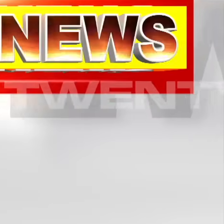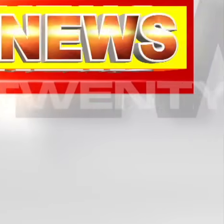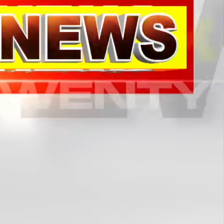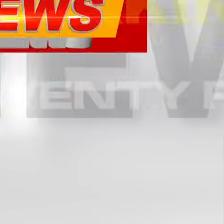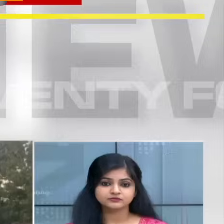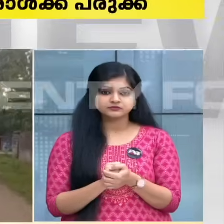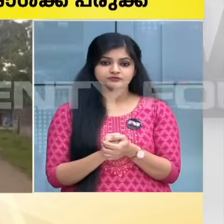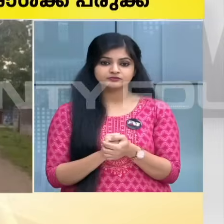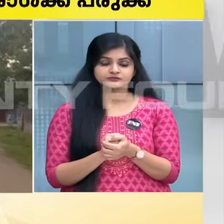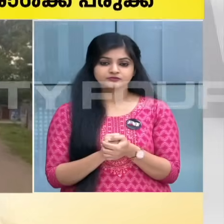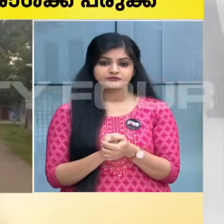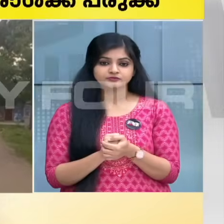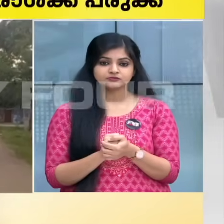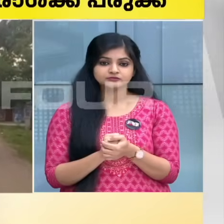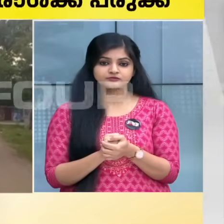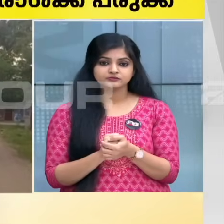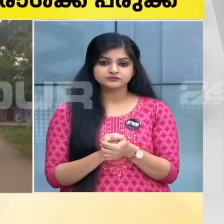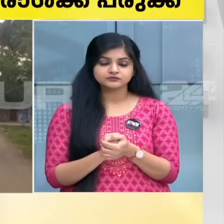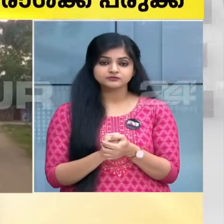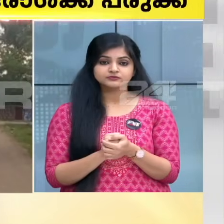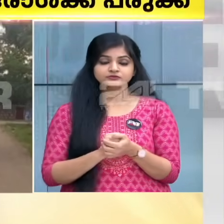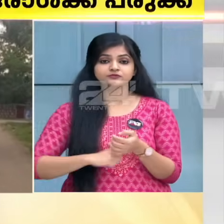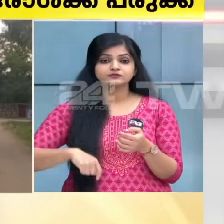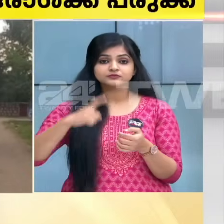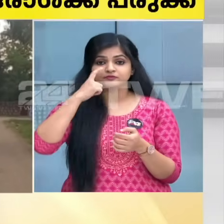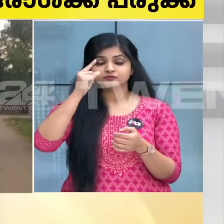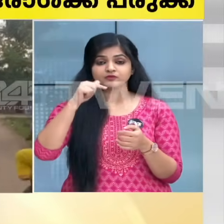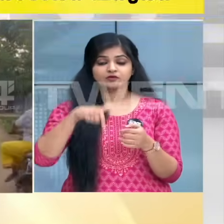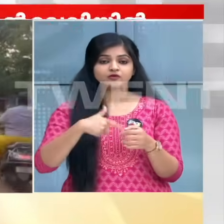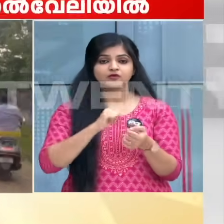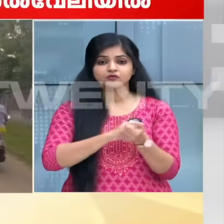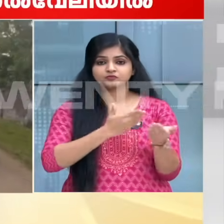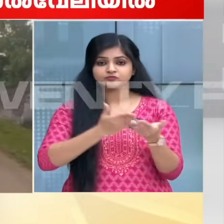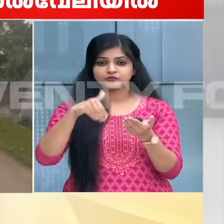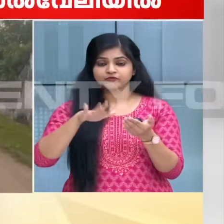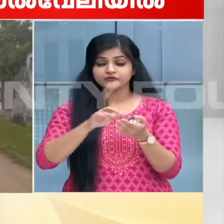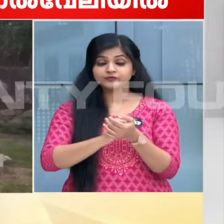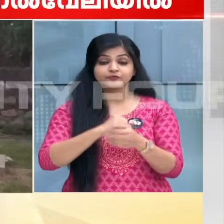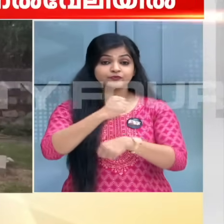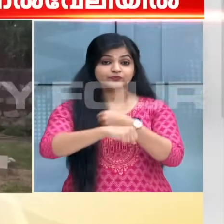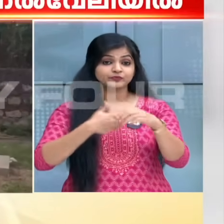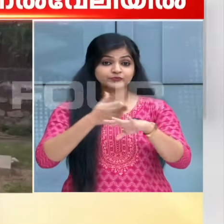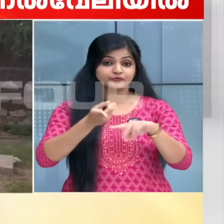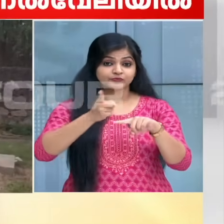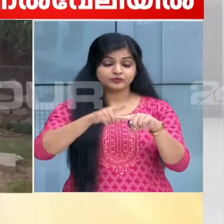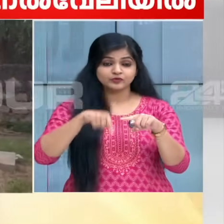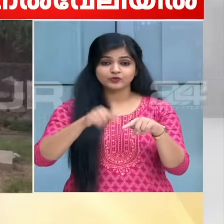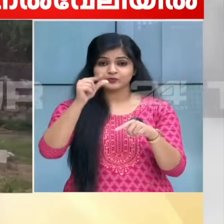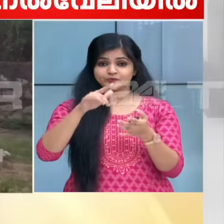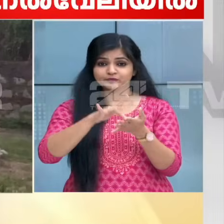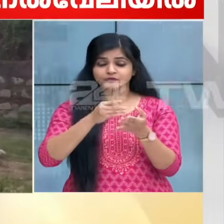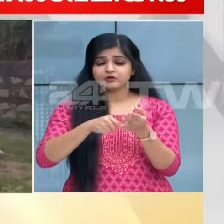സ്വദേശി ലക്ഷ്മിക്കാണ് ആക്രമണത്തിൽ പരിക്കേറ്റത്. കൈക്ക് പരിക്കേറ്റ ലക്ഷ്മി നിലവിൽ ചികിത്സയിലാണ്. ഇതിനിടെ കരടിയുടെ ആക്രമണത്തിൽ നിന്ന് ഒരു പ്രദേശവാസി